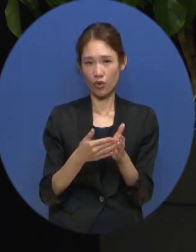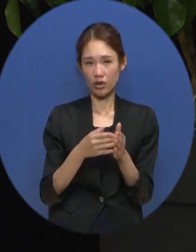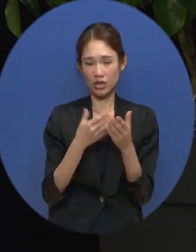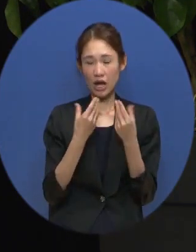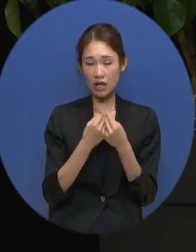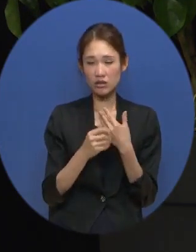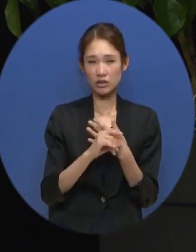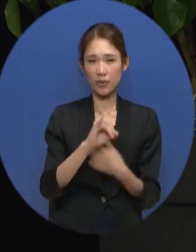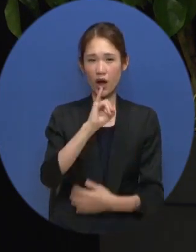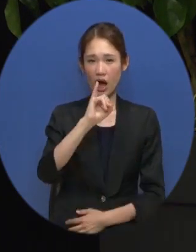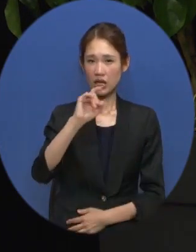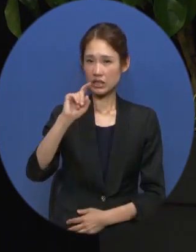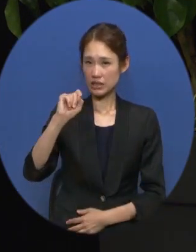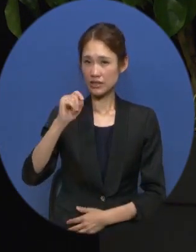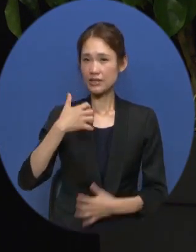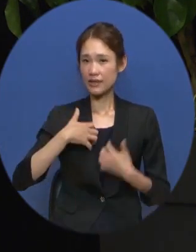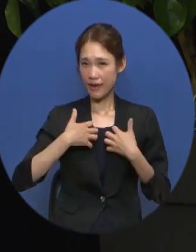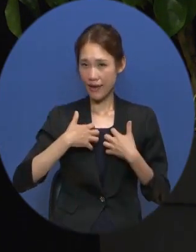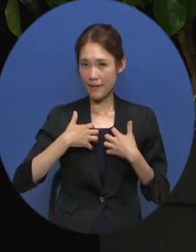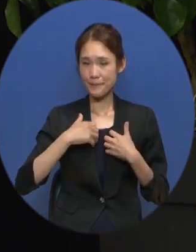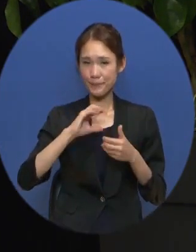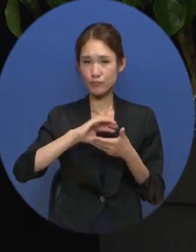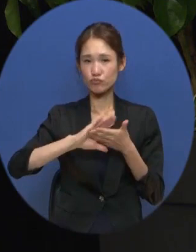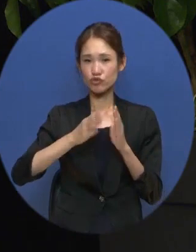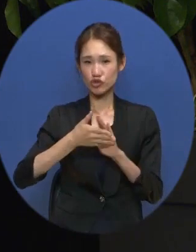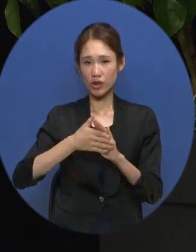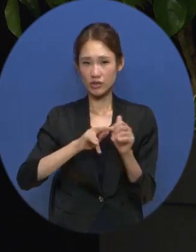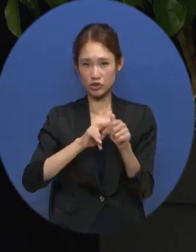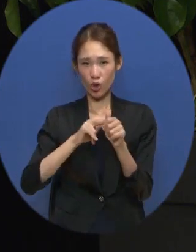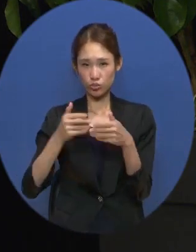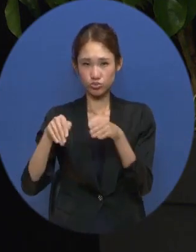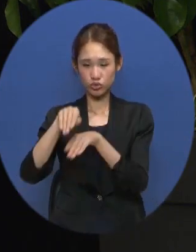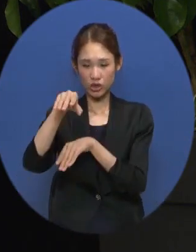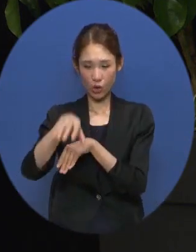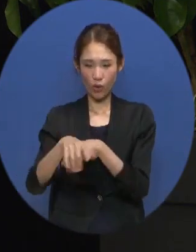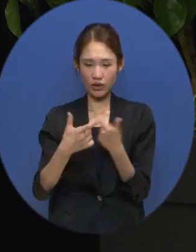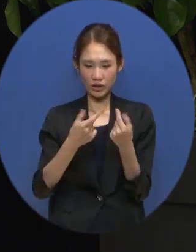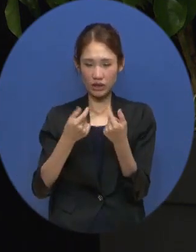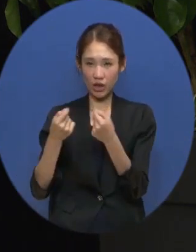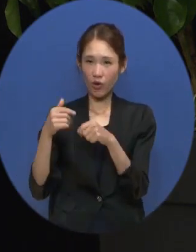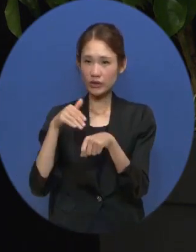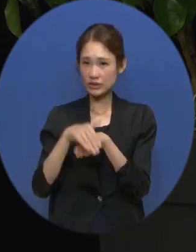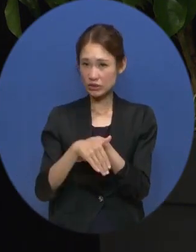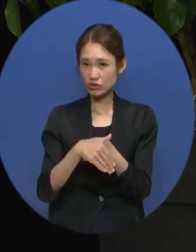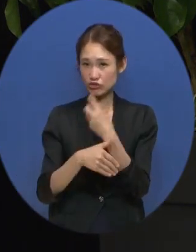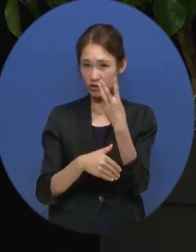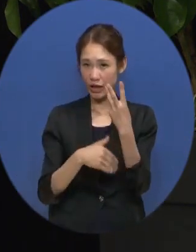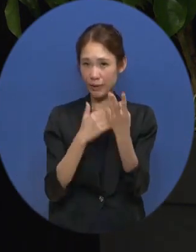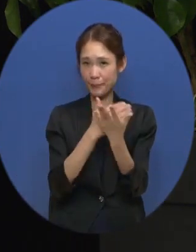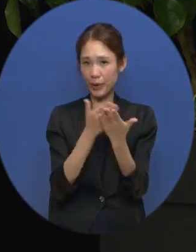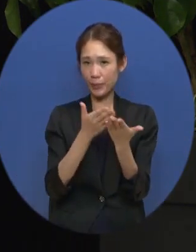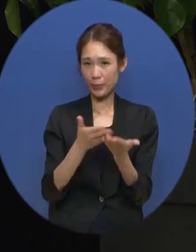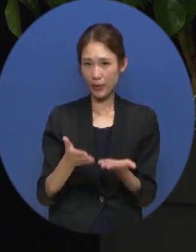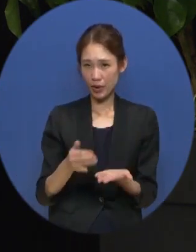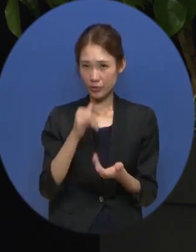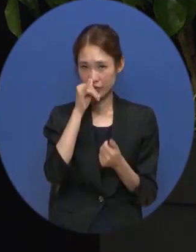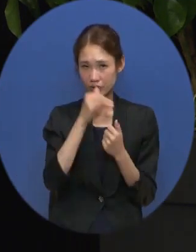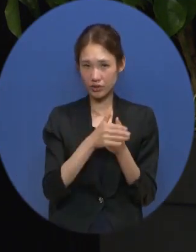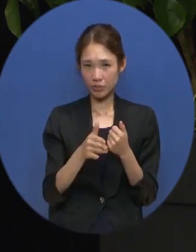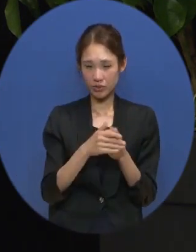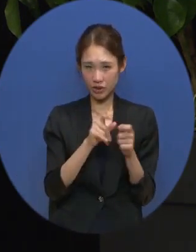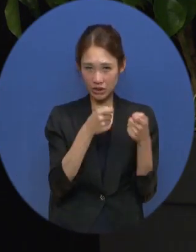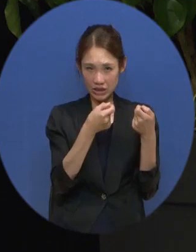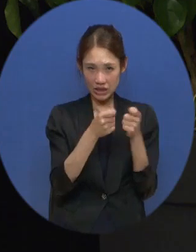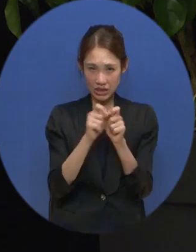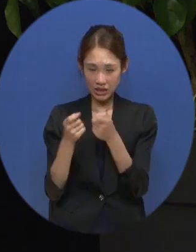IT, 뭐 게임, 문화, 네. 그다음에 정부기관, 뭐 이런 식으로 크게 나눠서 거기 이제 팀별로